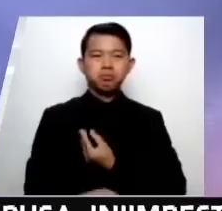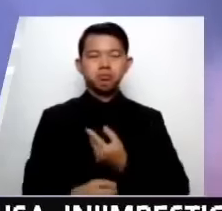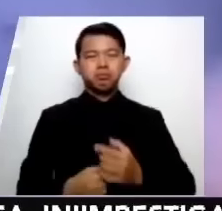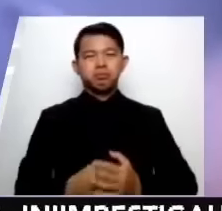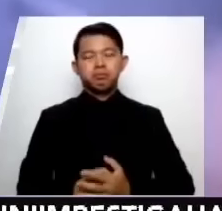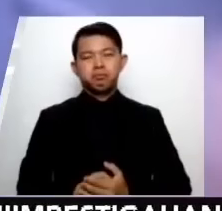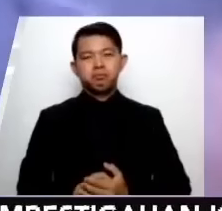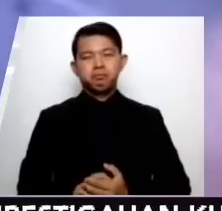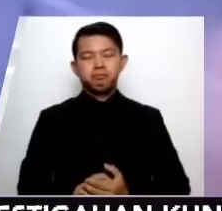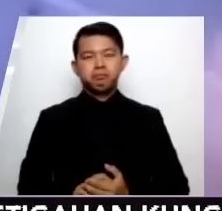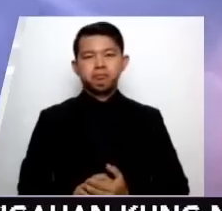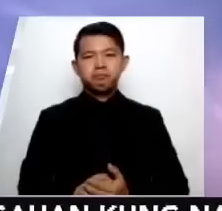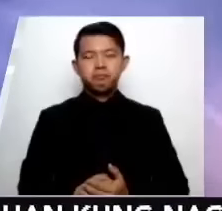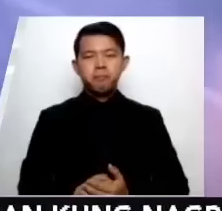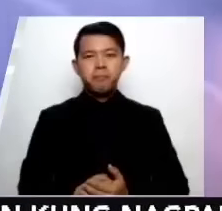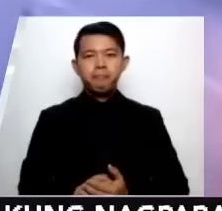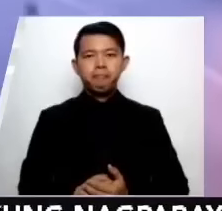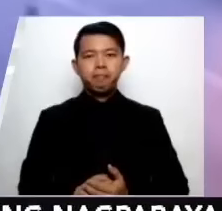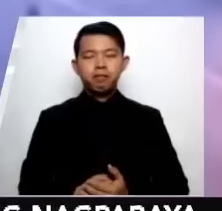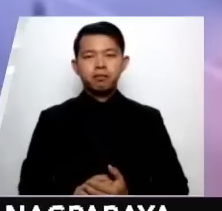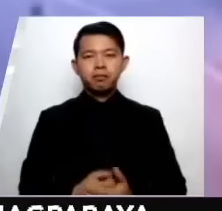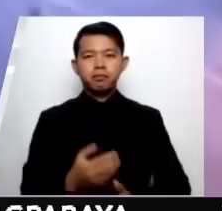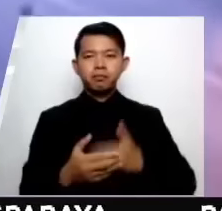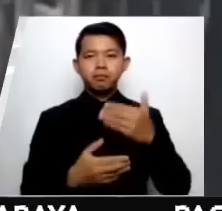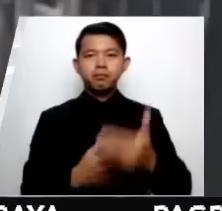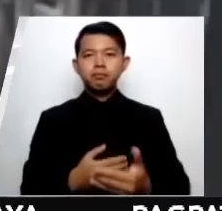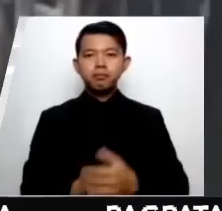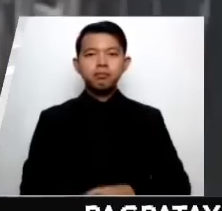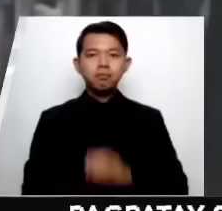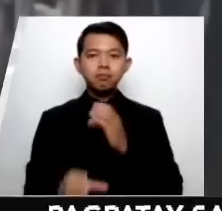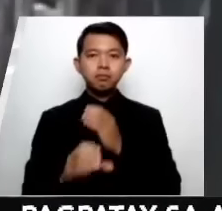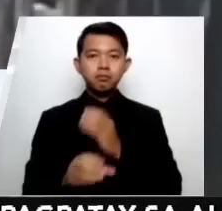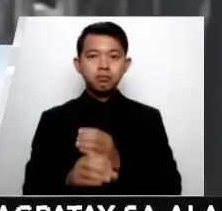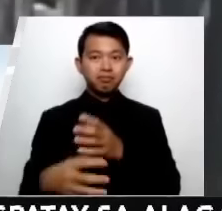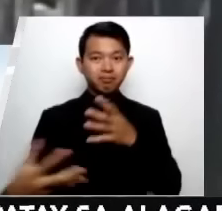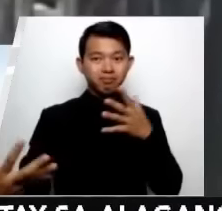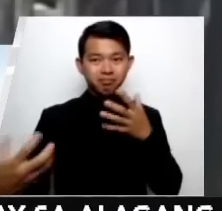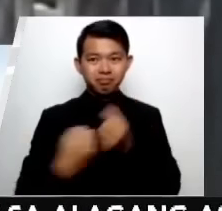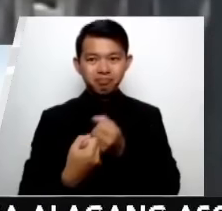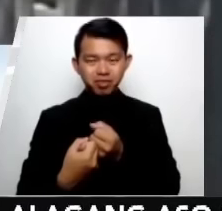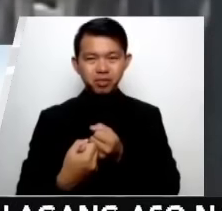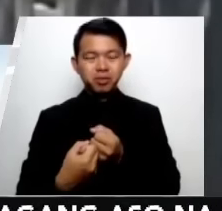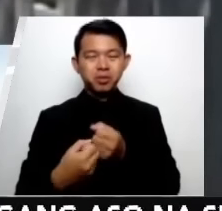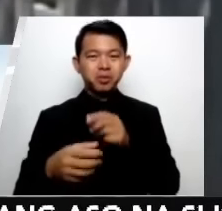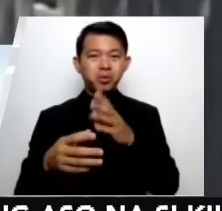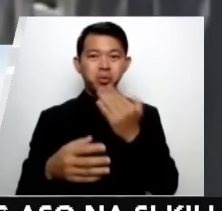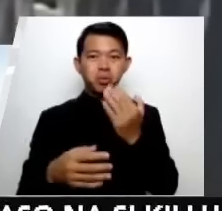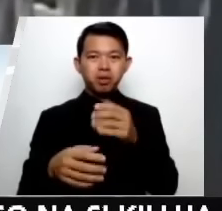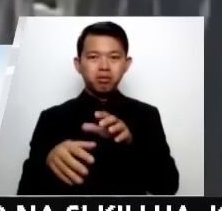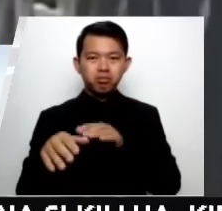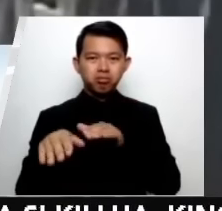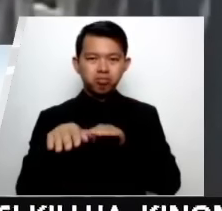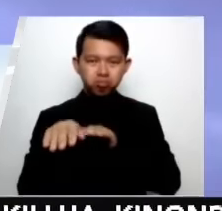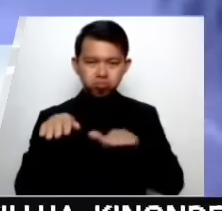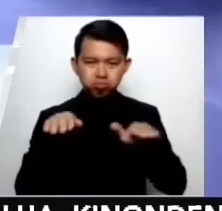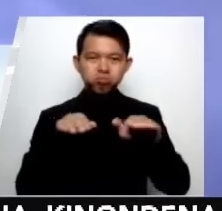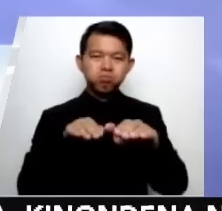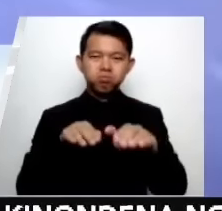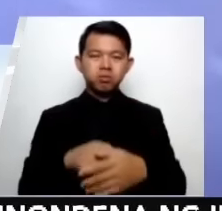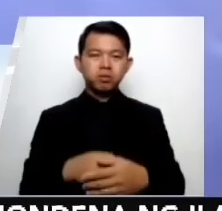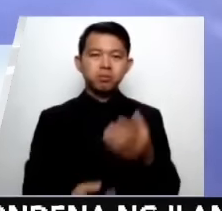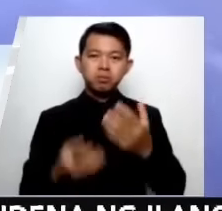Samantala, sumalpok sa bus ang kotseng sumakop sa lane nito sa Agoo, La Union. Base sa imbestigasyon, posibleng nakatulog ang driver